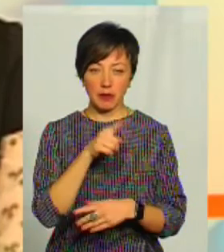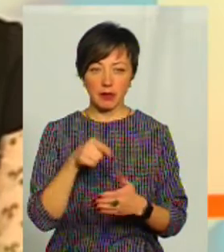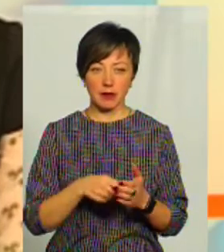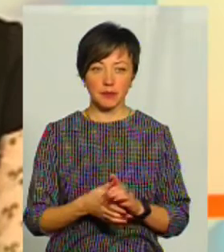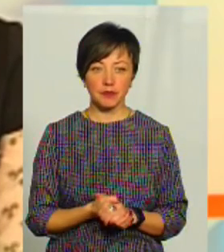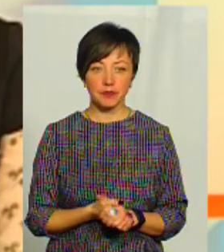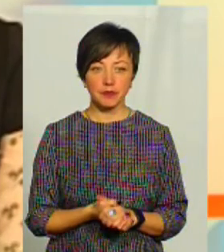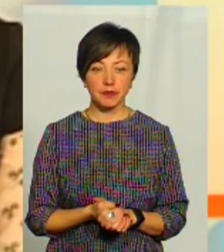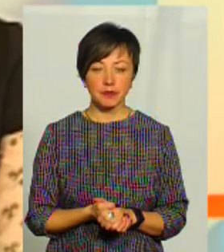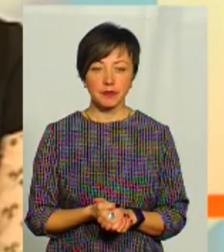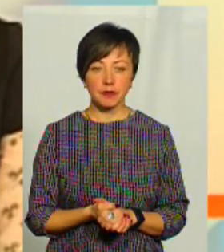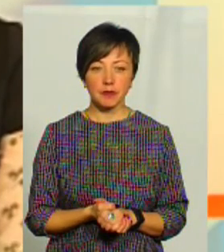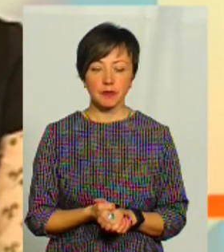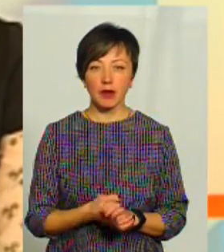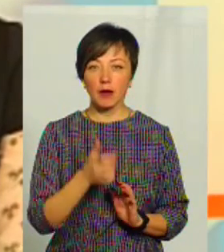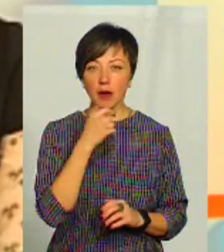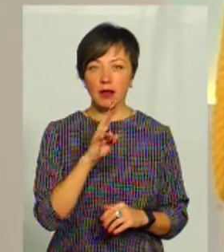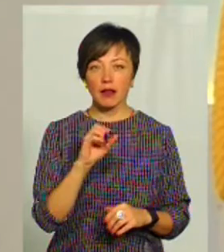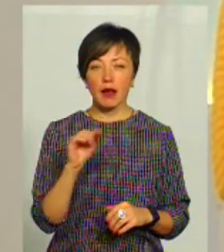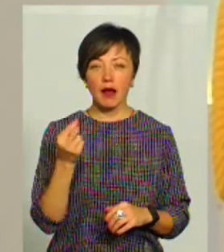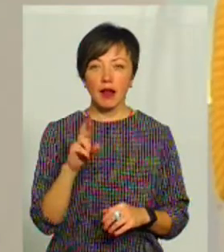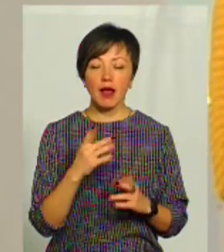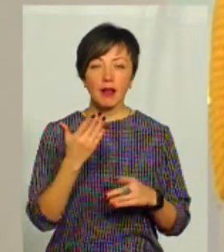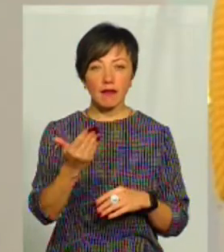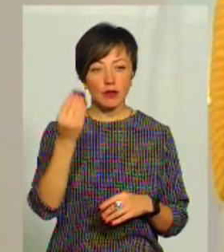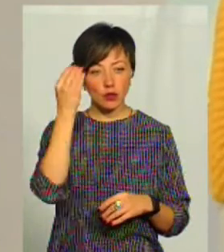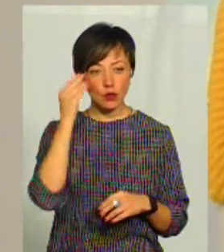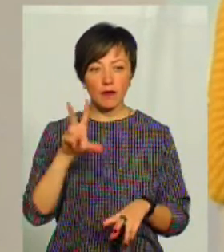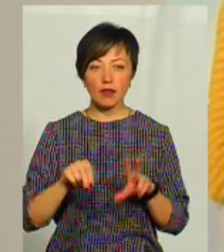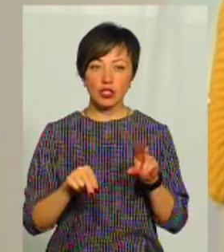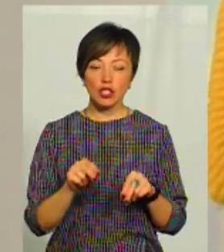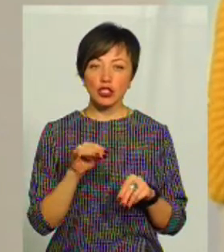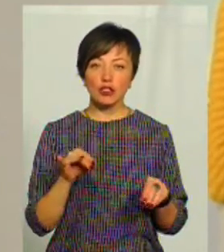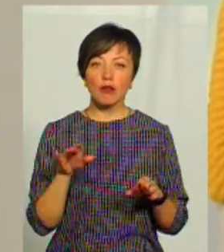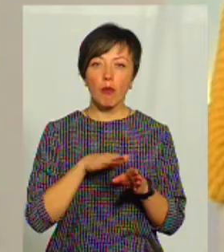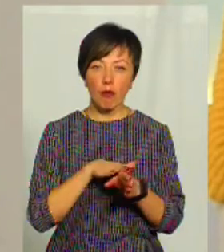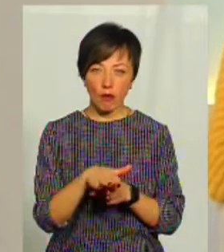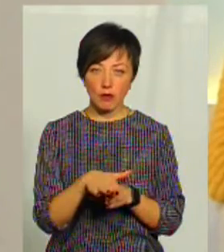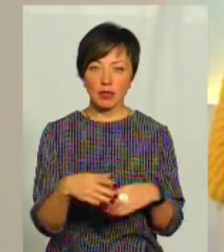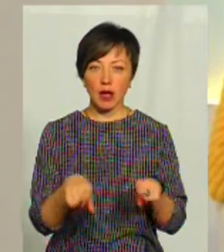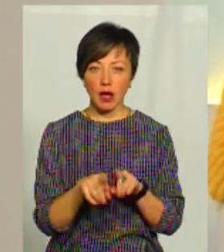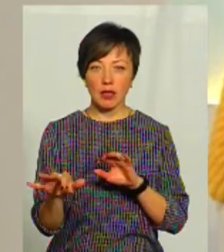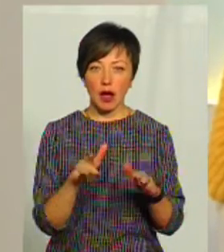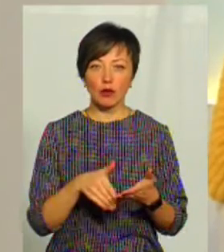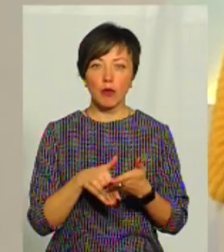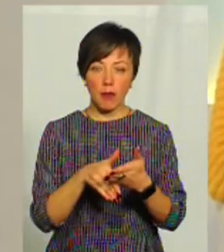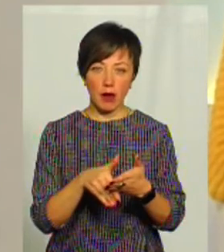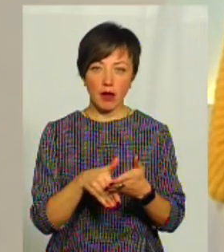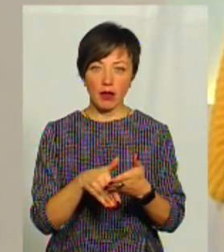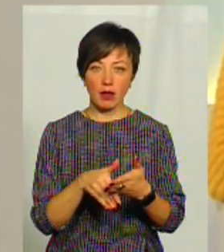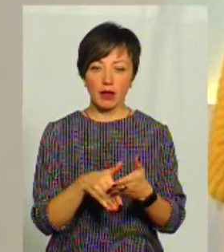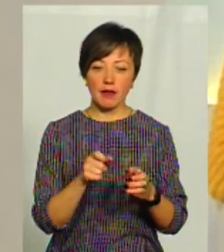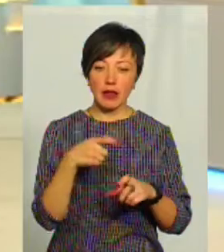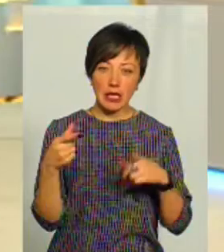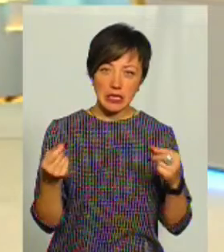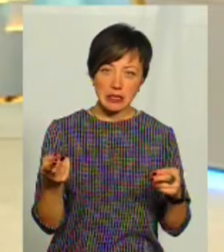питання контролювати. Угу. А, пані Наталі, цікаво, як на вашу думку, як ви вважаєте, чи в повній мірі така діяльність допомагає і